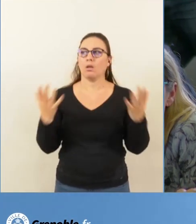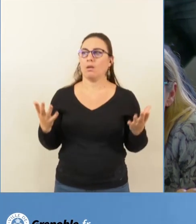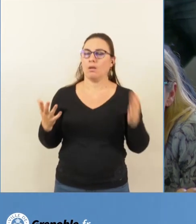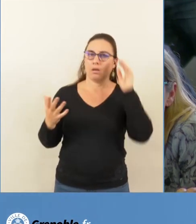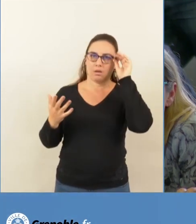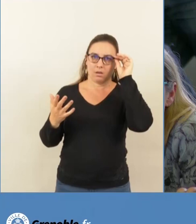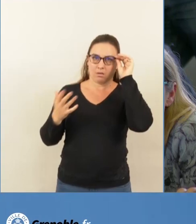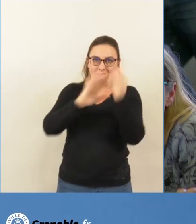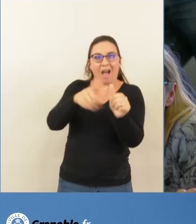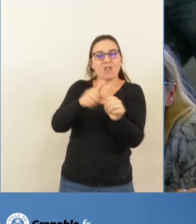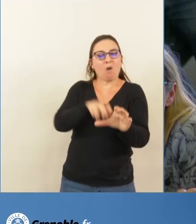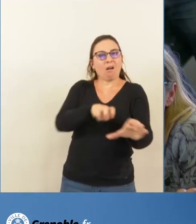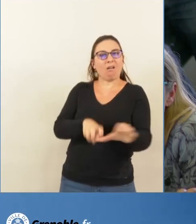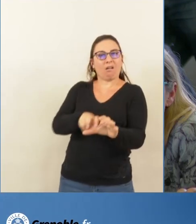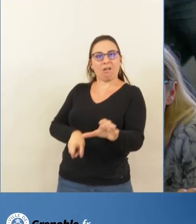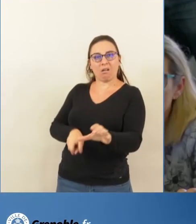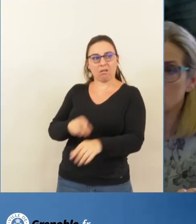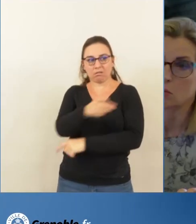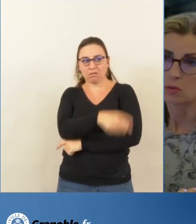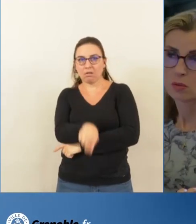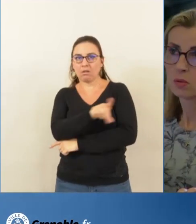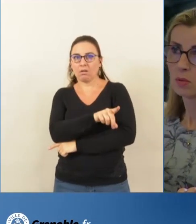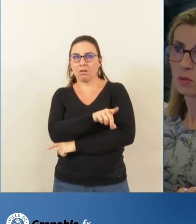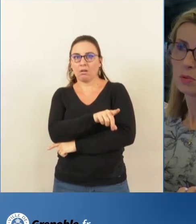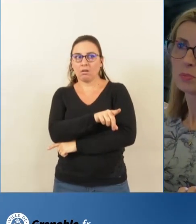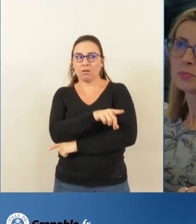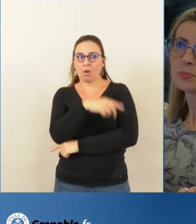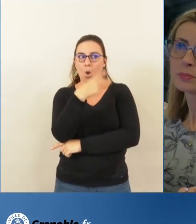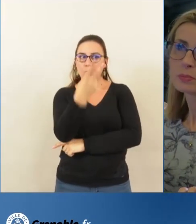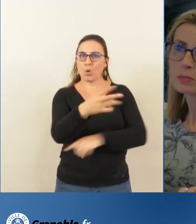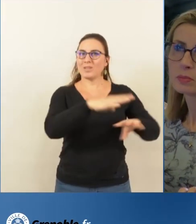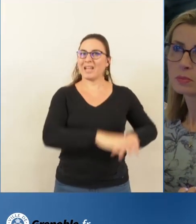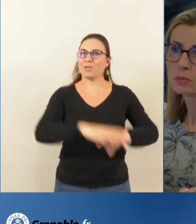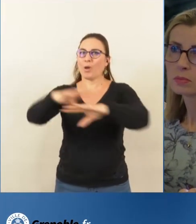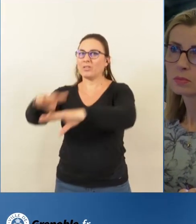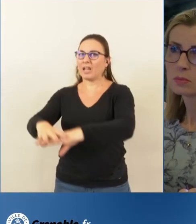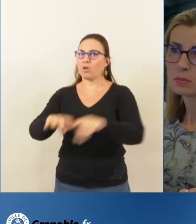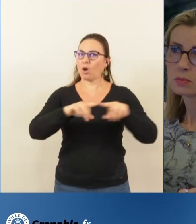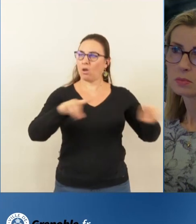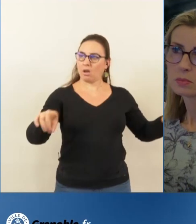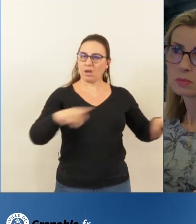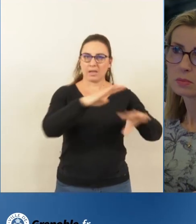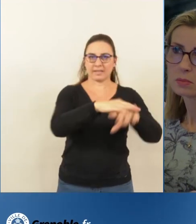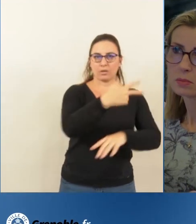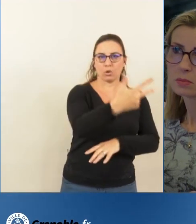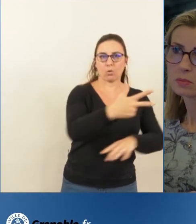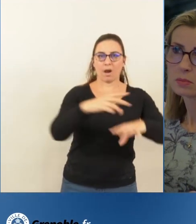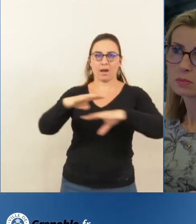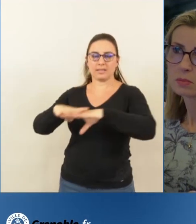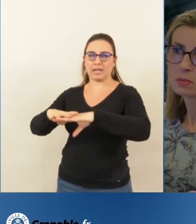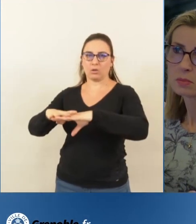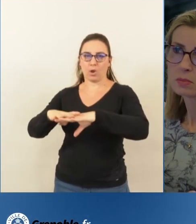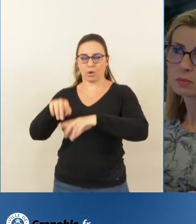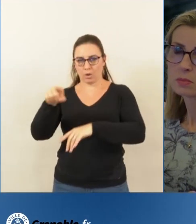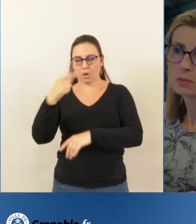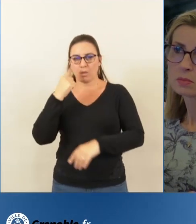adjoints sortants étaient dans deux secteurs de la ville le secteur 3 et puis le secteur qui avait